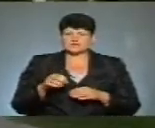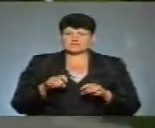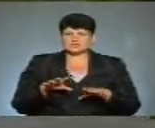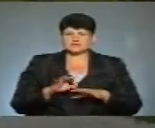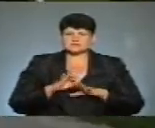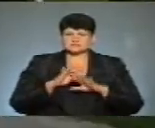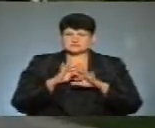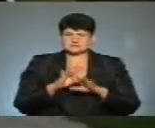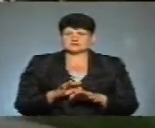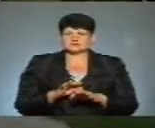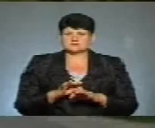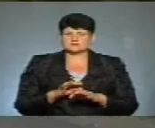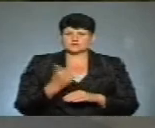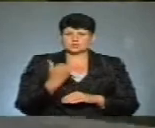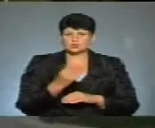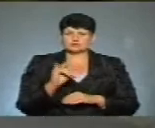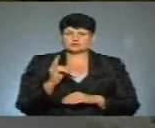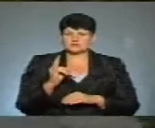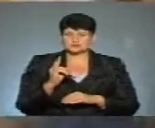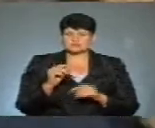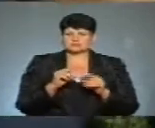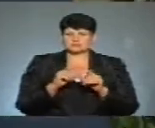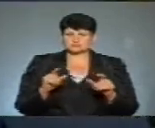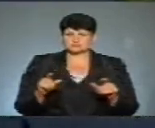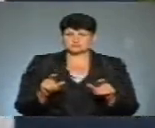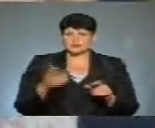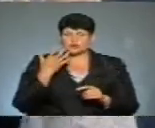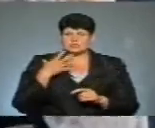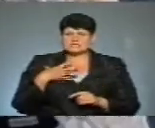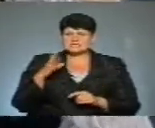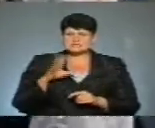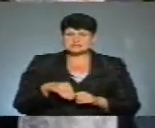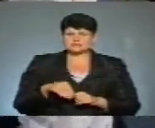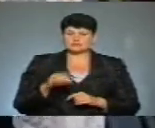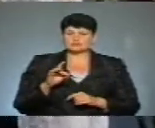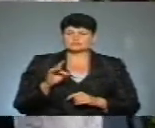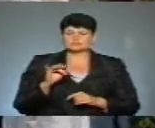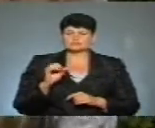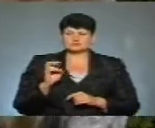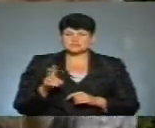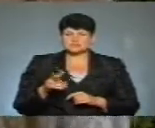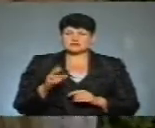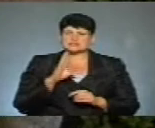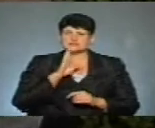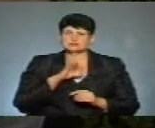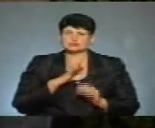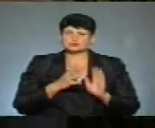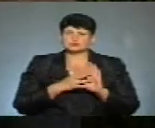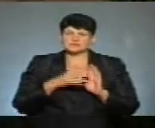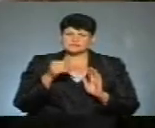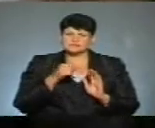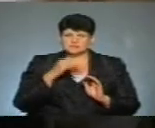завести його дитину до школи. Коли загинув Микола Руснак, Софії було 9 місяців. Татко добрий,